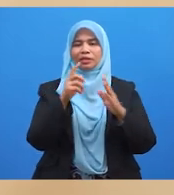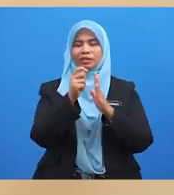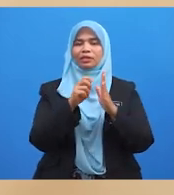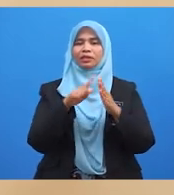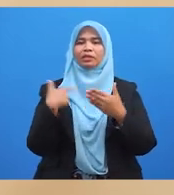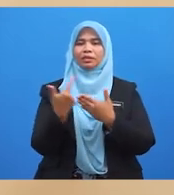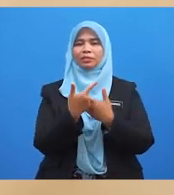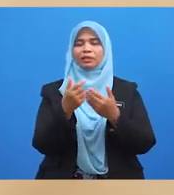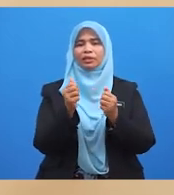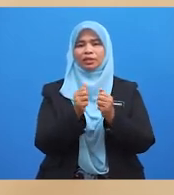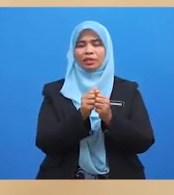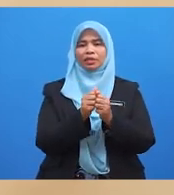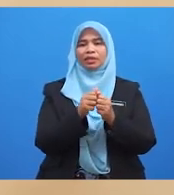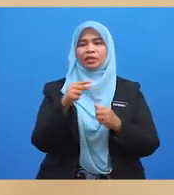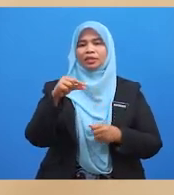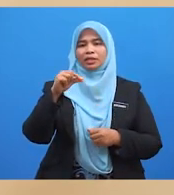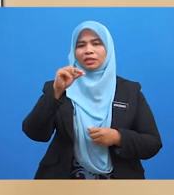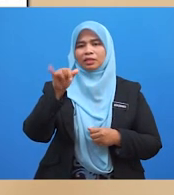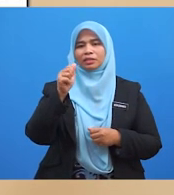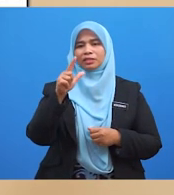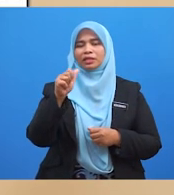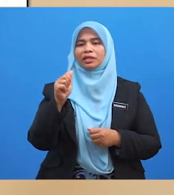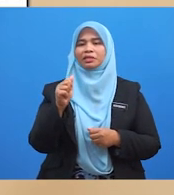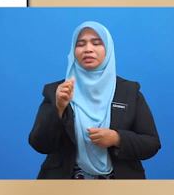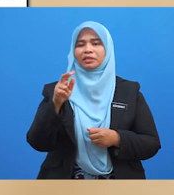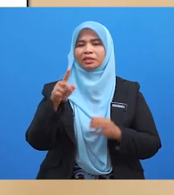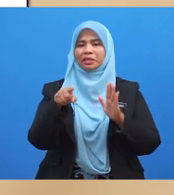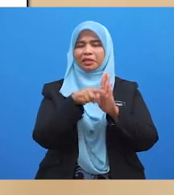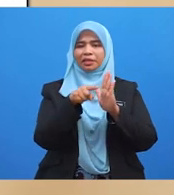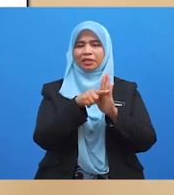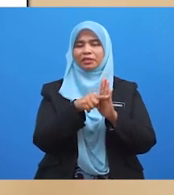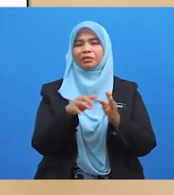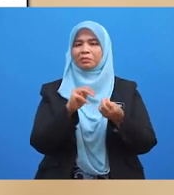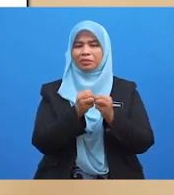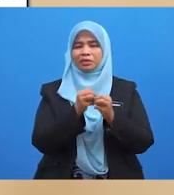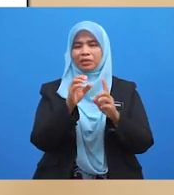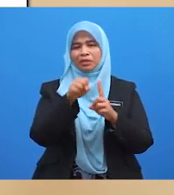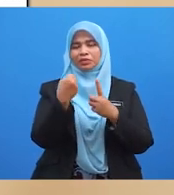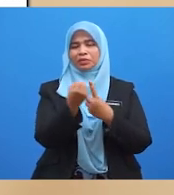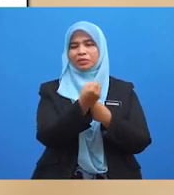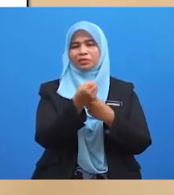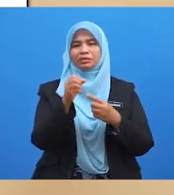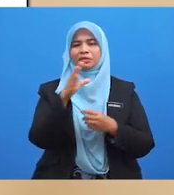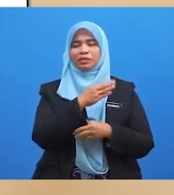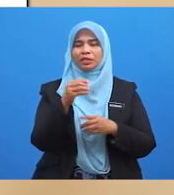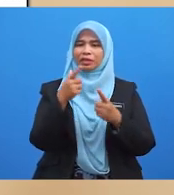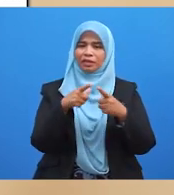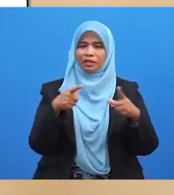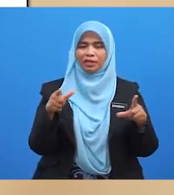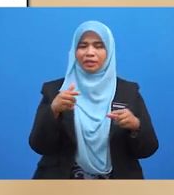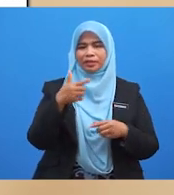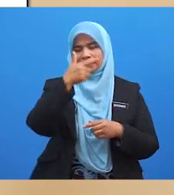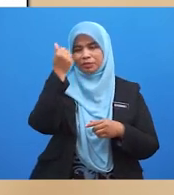dengan gejala negatif, gejala tidak sihat, masalah sosial dan sebagainya disebabkan bapanya